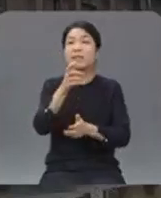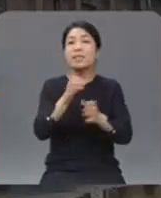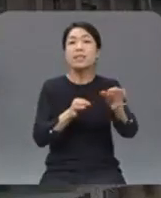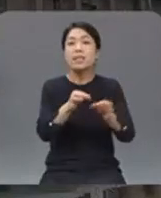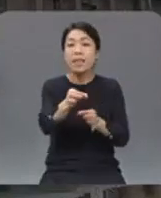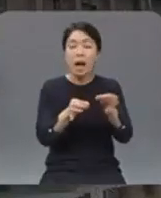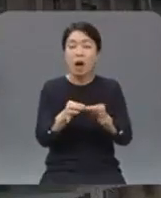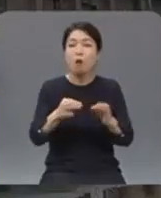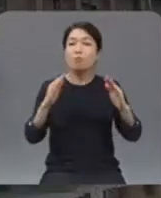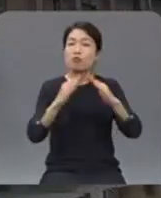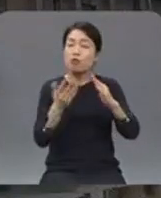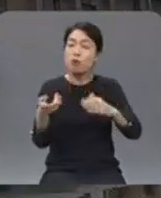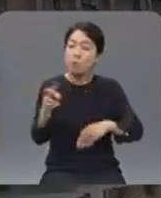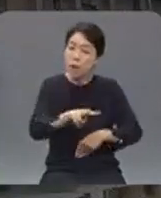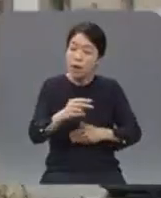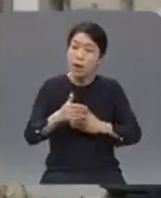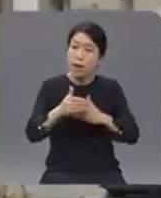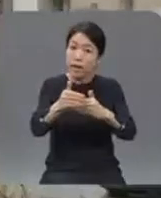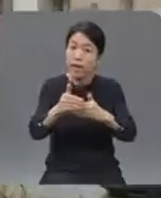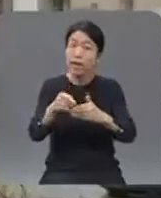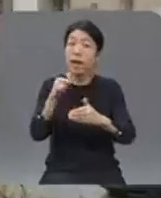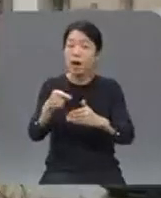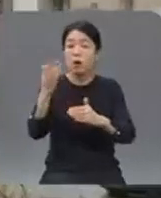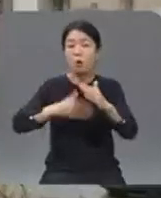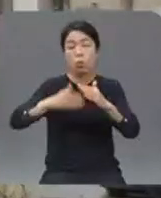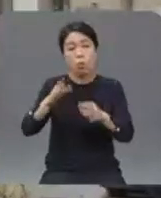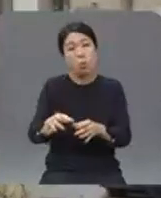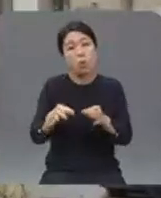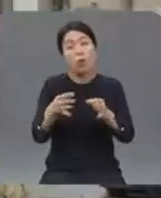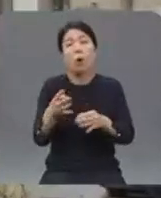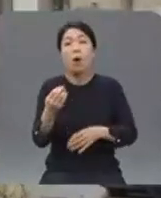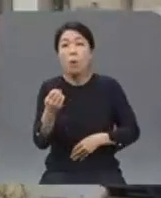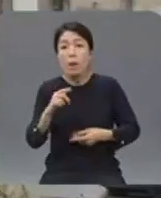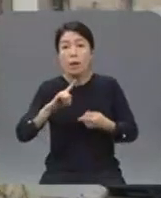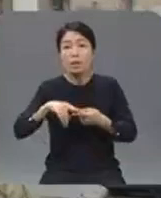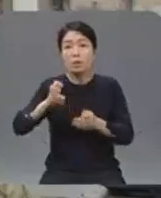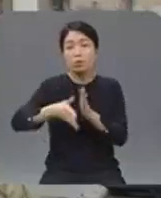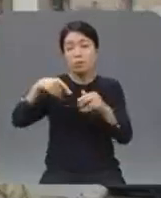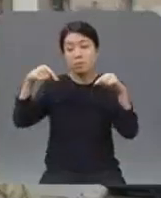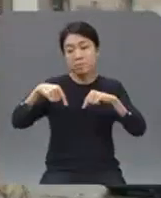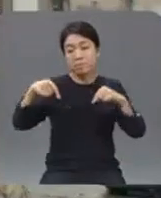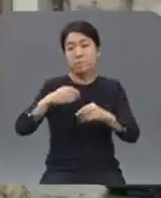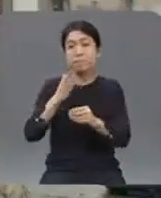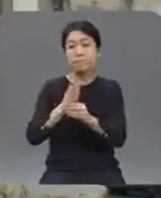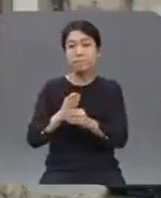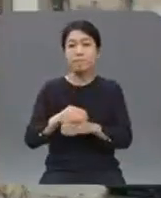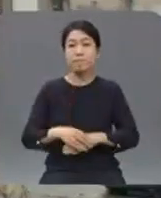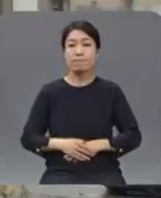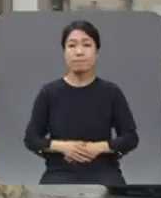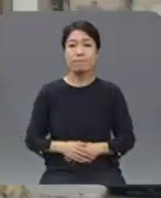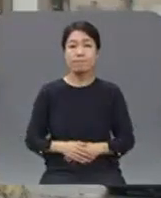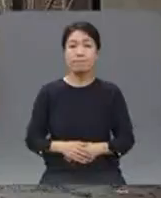사업자 측이 공공기여를 얼마나 하느냐를 놓고 광주시와 협상을 벌이고 있습니다